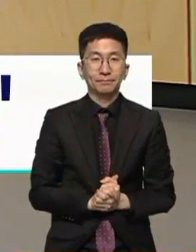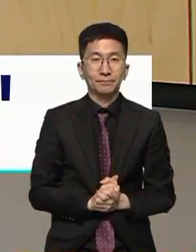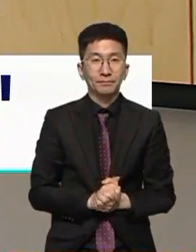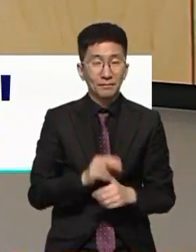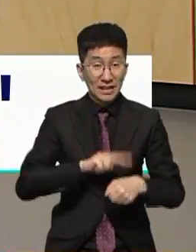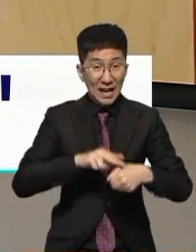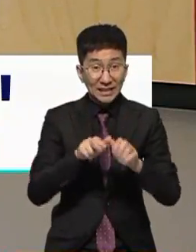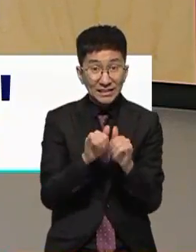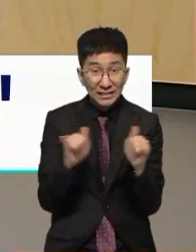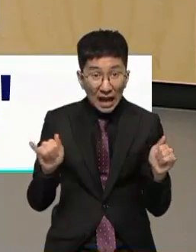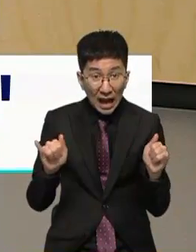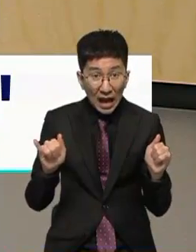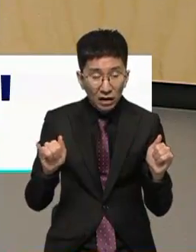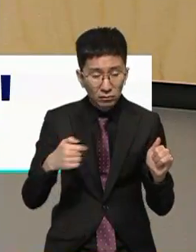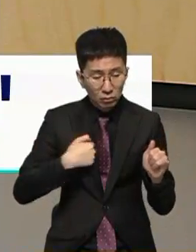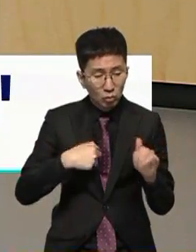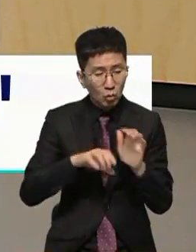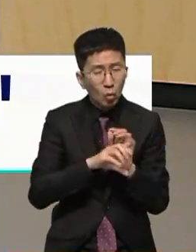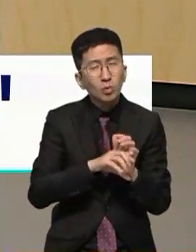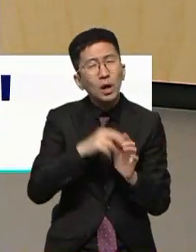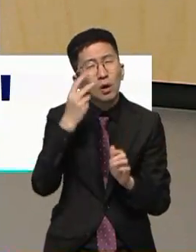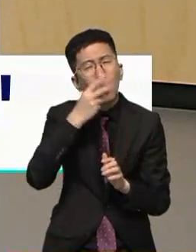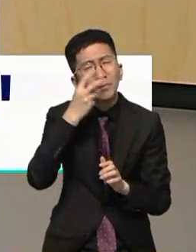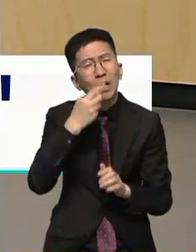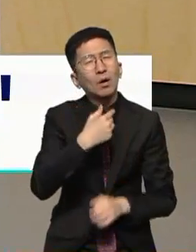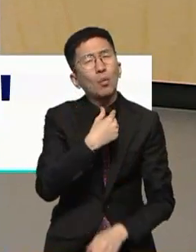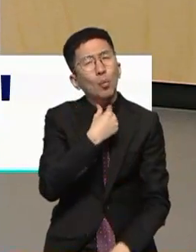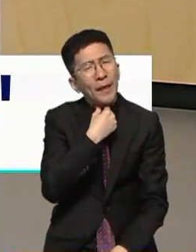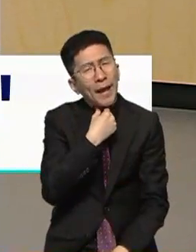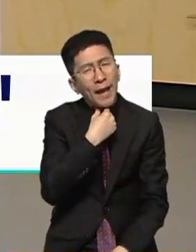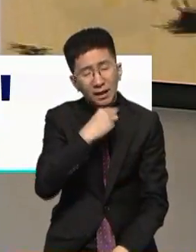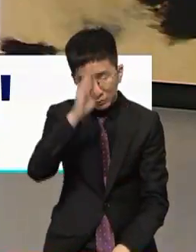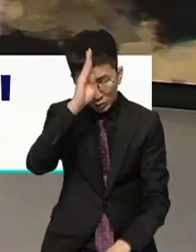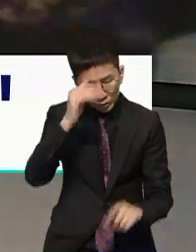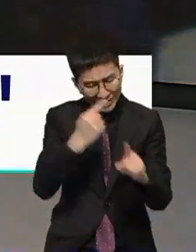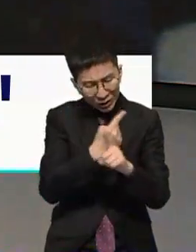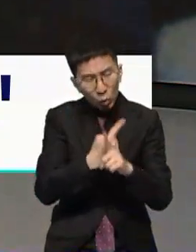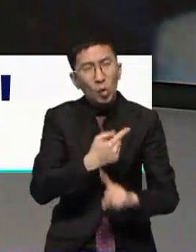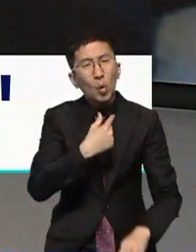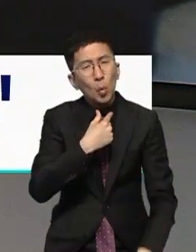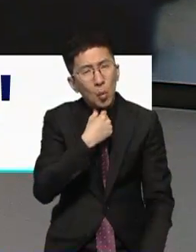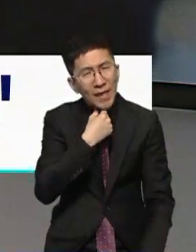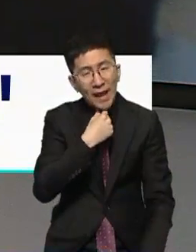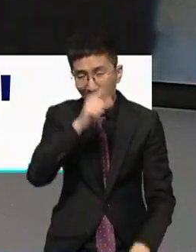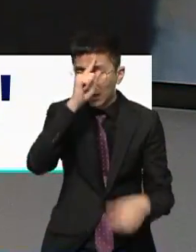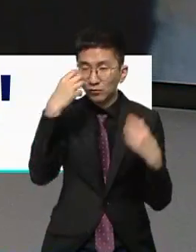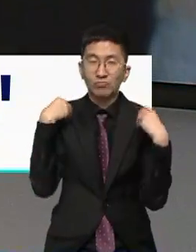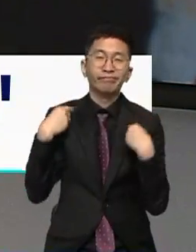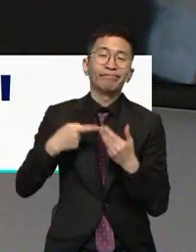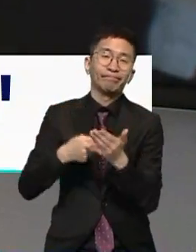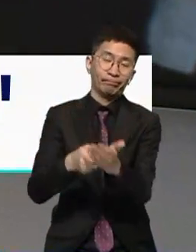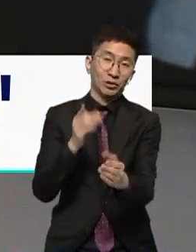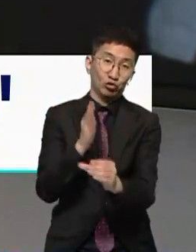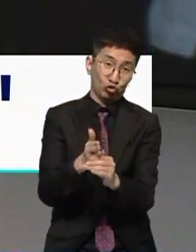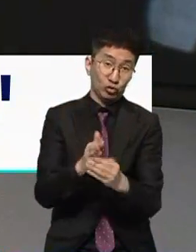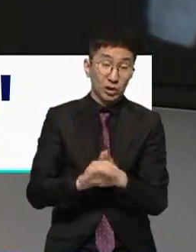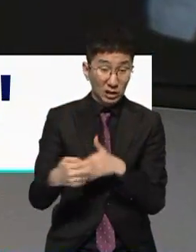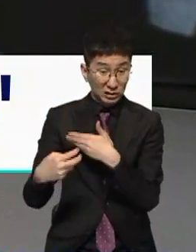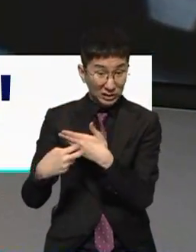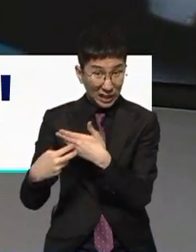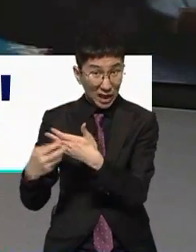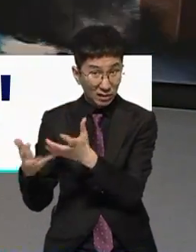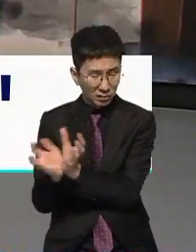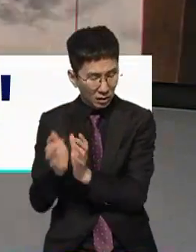한의사들이 자신들도 코로나 신속한 검사하고 환자 치료 하게 해달라고 정부에 요구하고 있습니다 의사